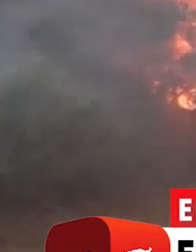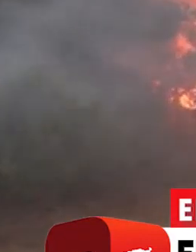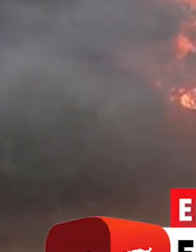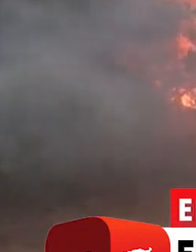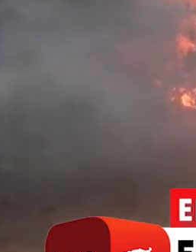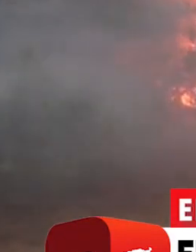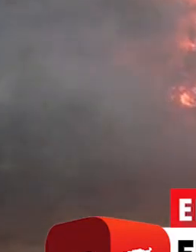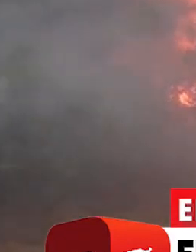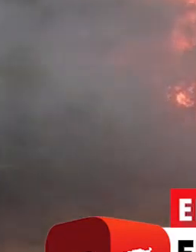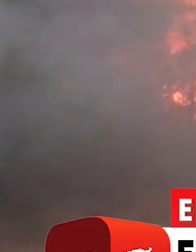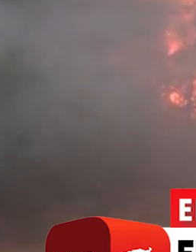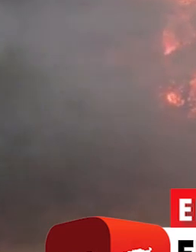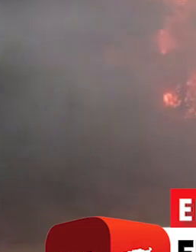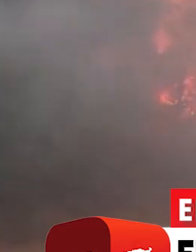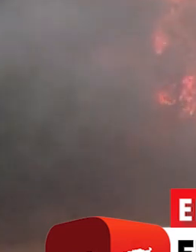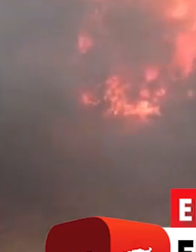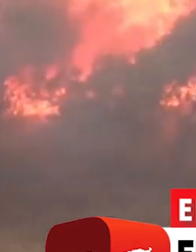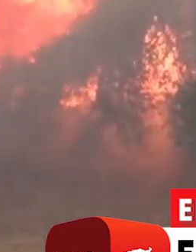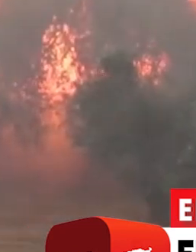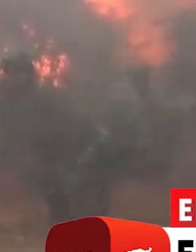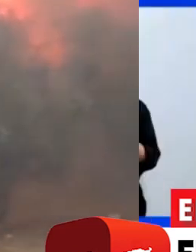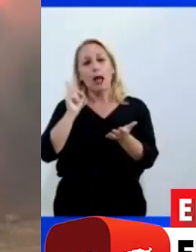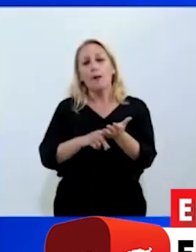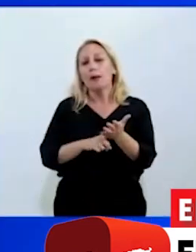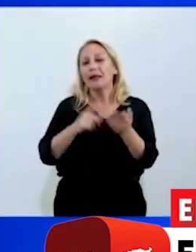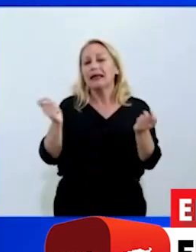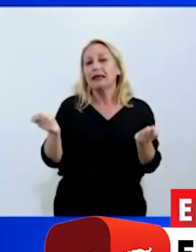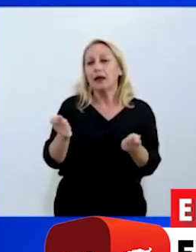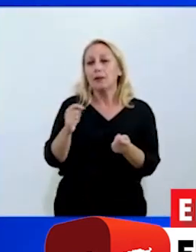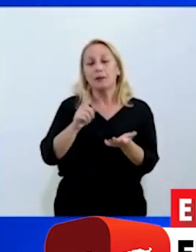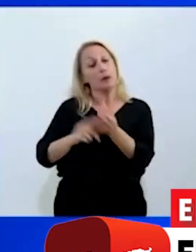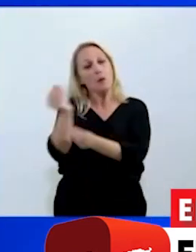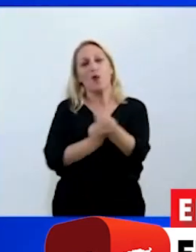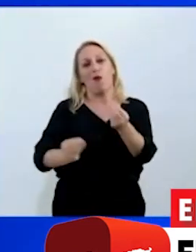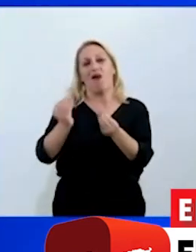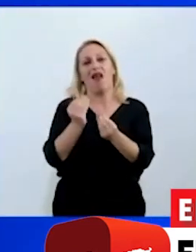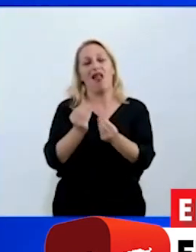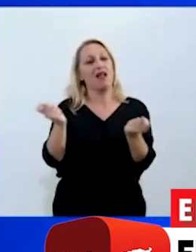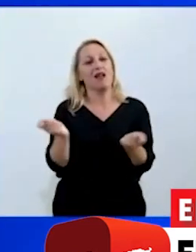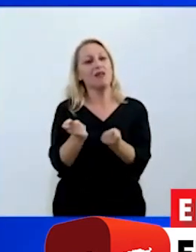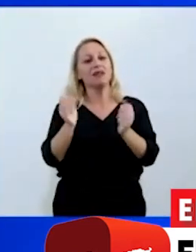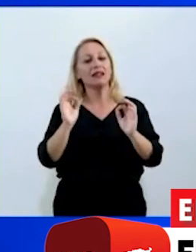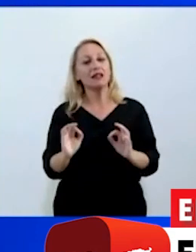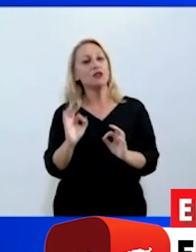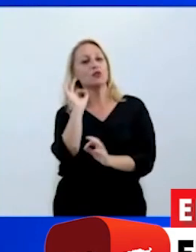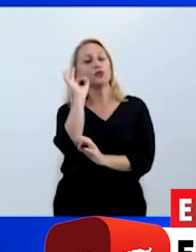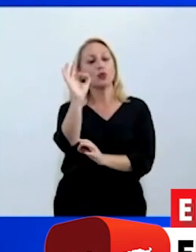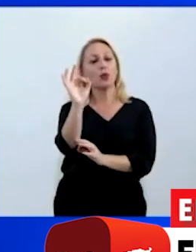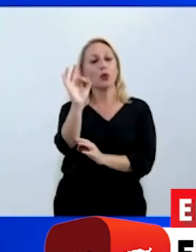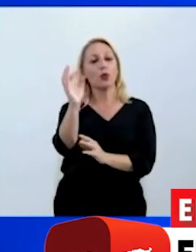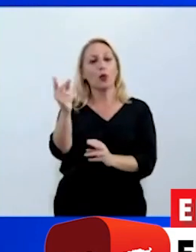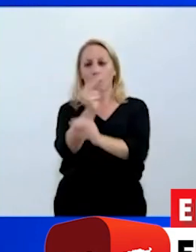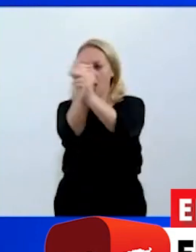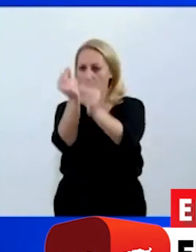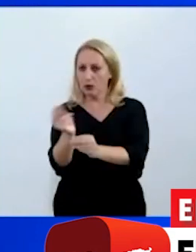υπέστη η χώρα μας και την αδράνειά της έληξε ο πρωθυπουργός κυριάκος μητσοτάκης ανακοίνωσε κατά τη διάρκεια της συνέντευξης